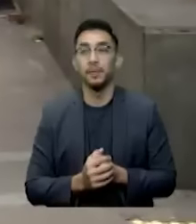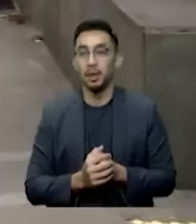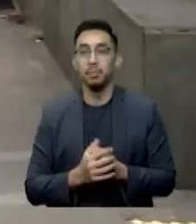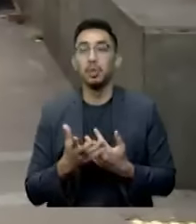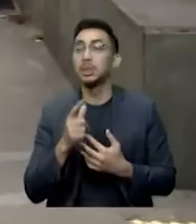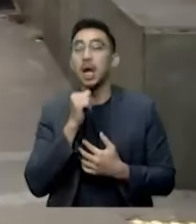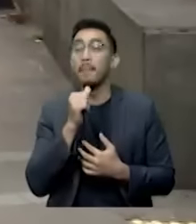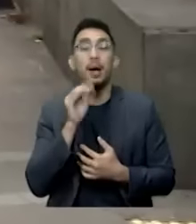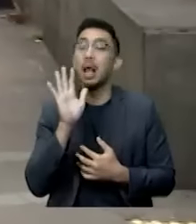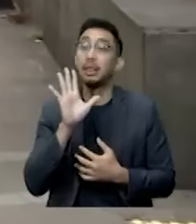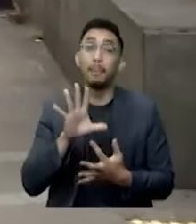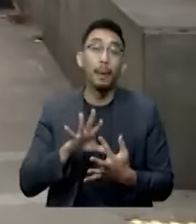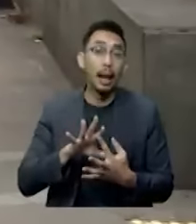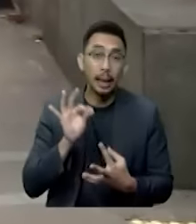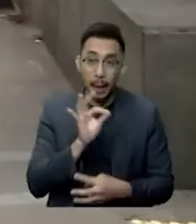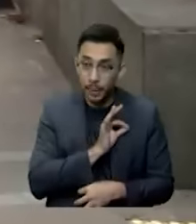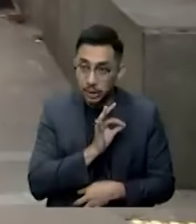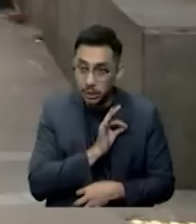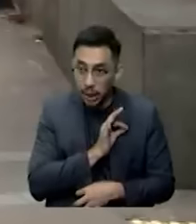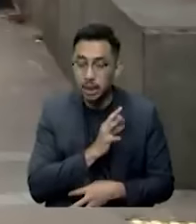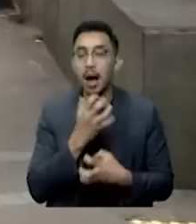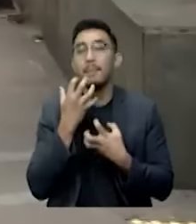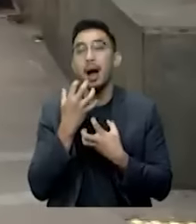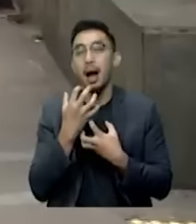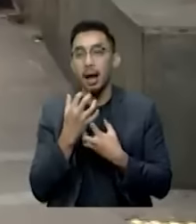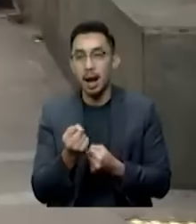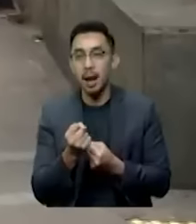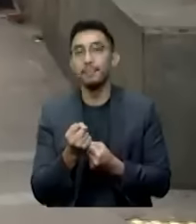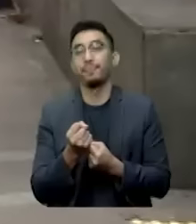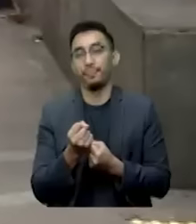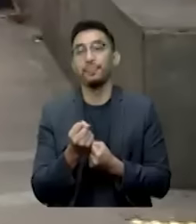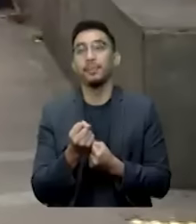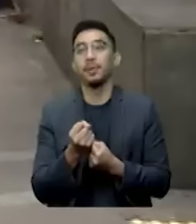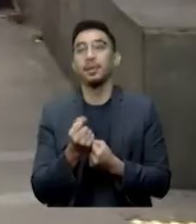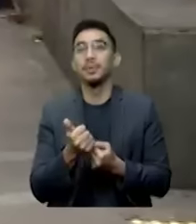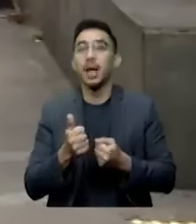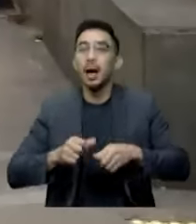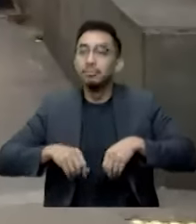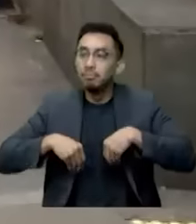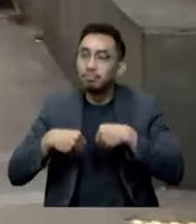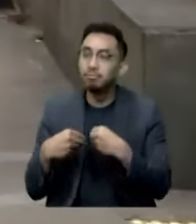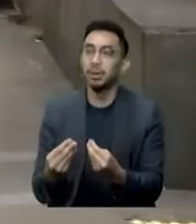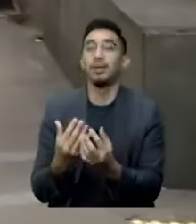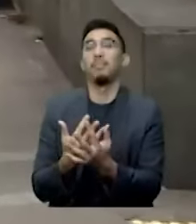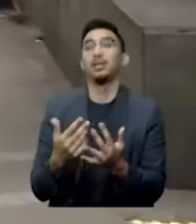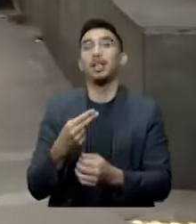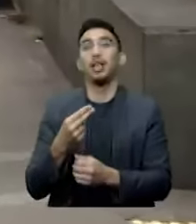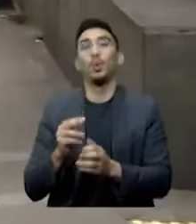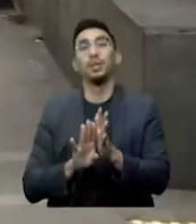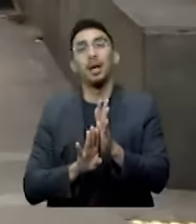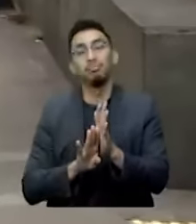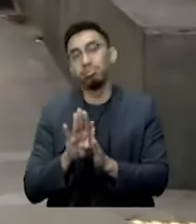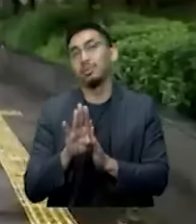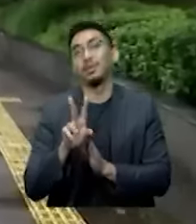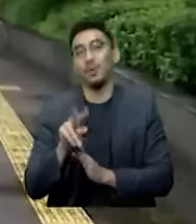terpilih, semoga bisa apa ya, membawa masyarakat Indonesia untuk lebih baik lagi aja ke depannya. Itu aja.